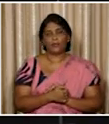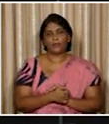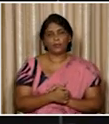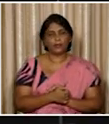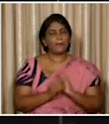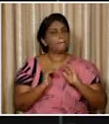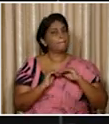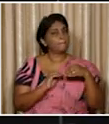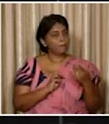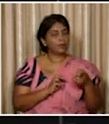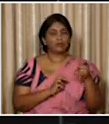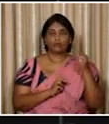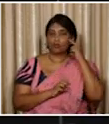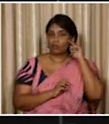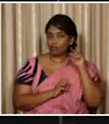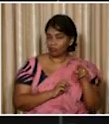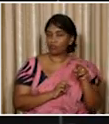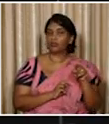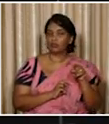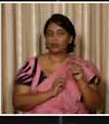தொடர்பில் ஆலய அறங்காவர சபையினரால்